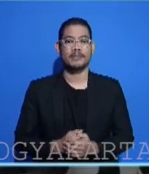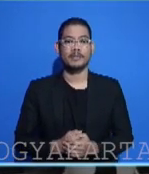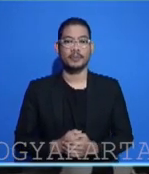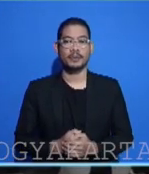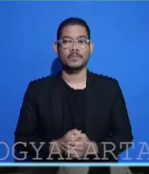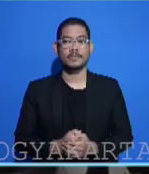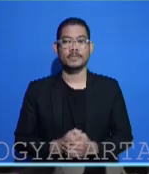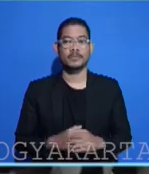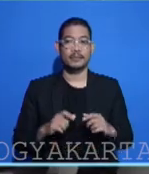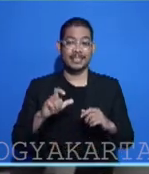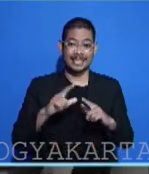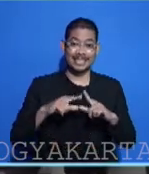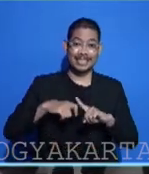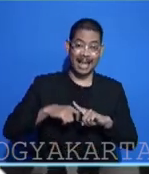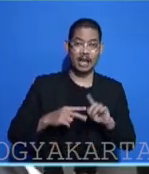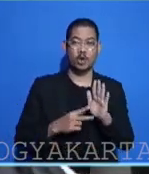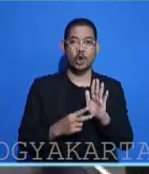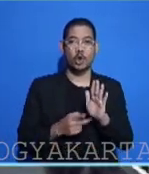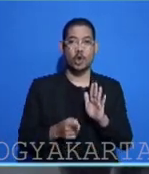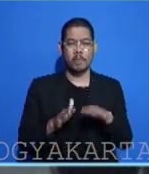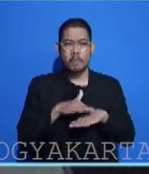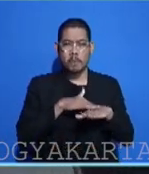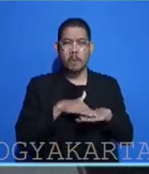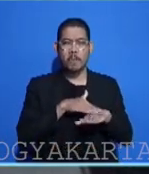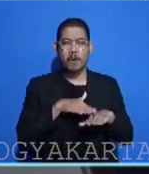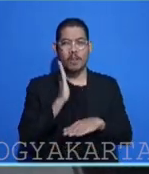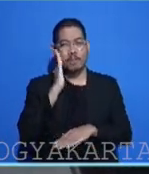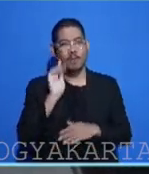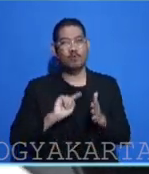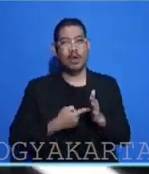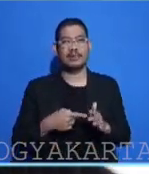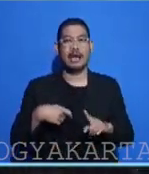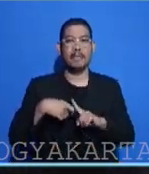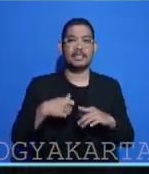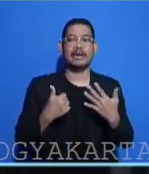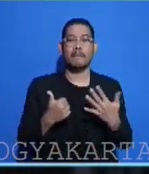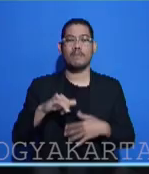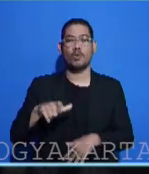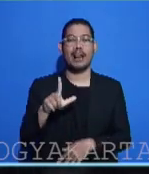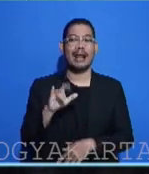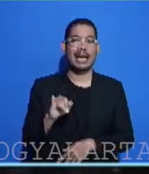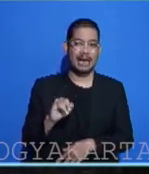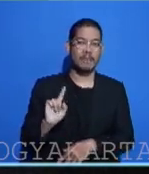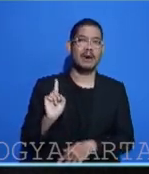Cak Nun dirawat intensif di RSUP Dr. Sarjito sejak Kamis 6 Juli lalu karena diduga terjadi pendarahan otak.